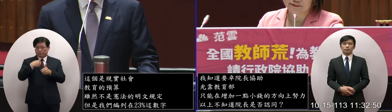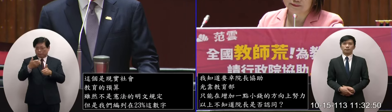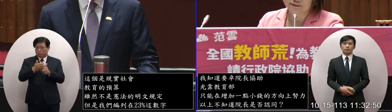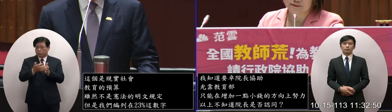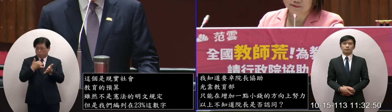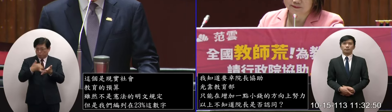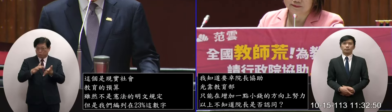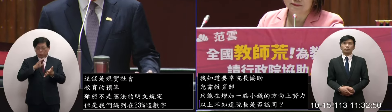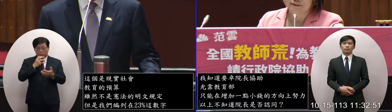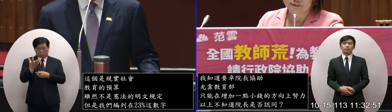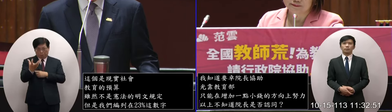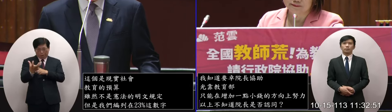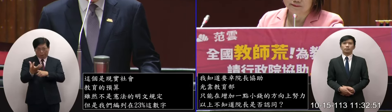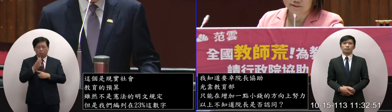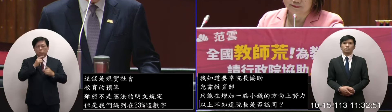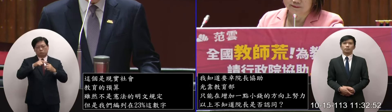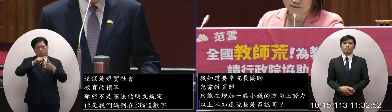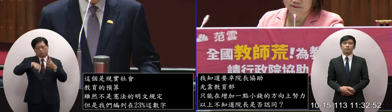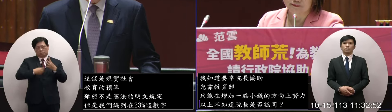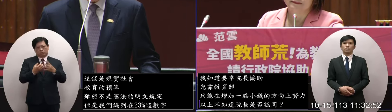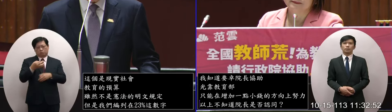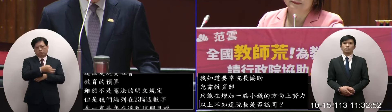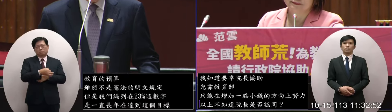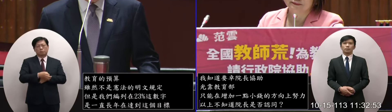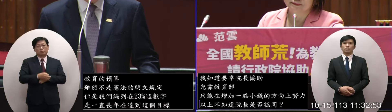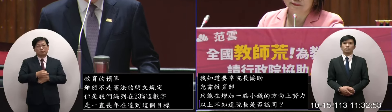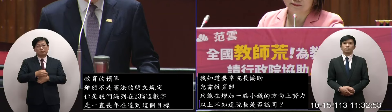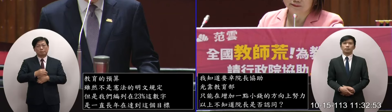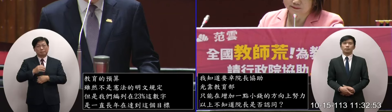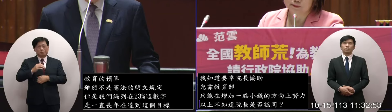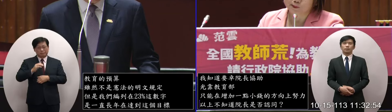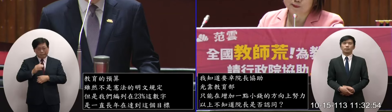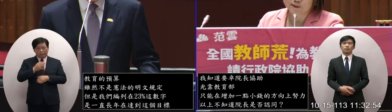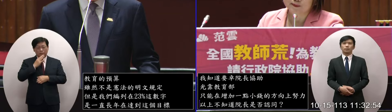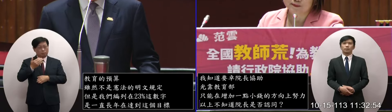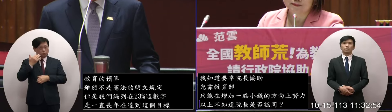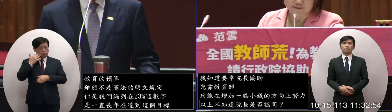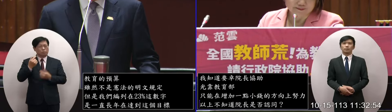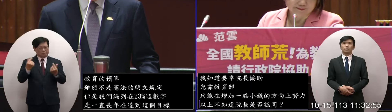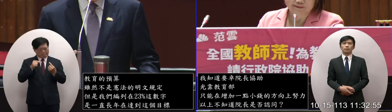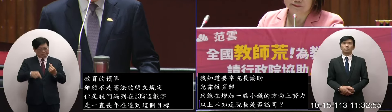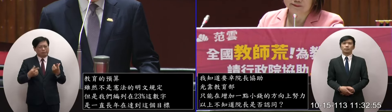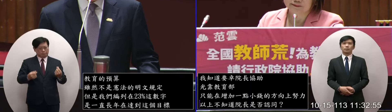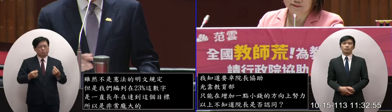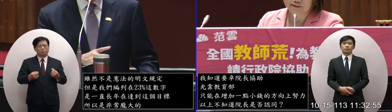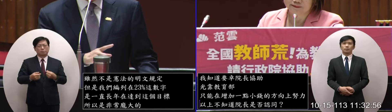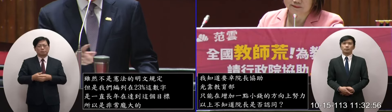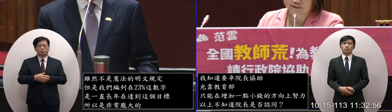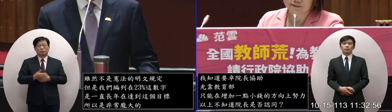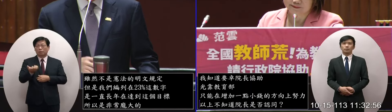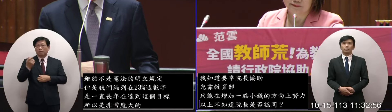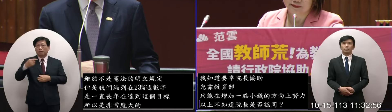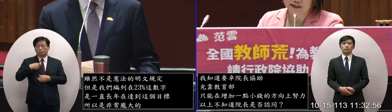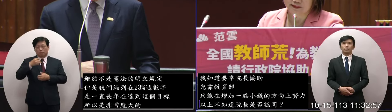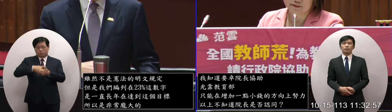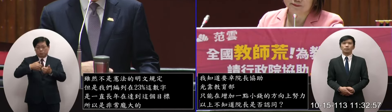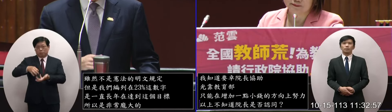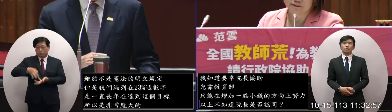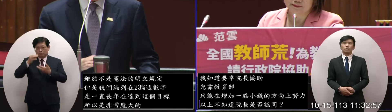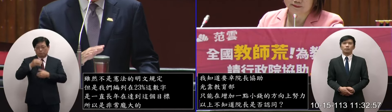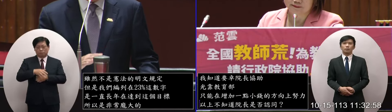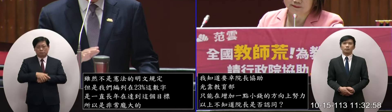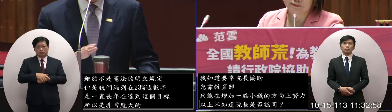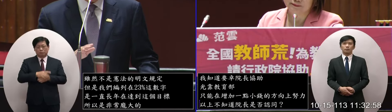中有很大的比例是在人事的预算方面，但就尽管如此，我们对于这些刚刚委员所提出